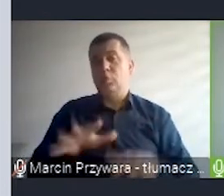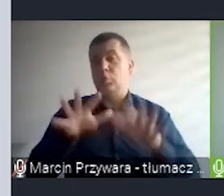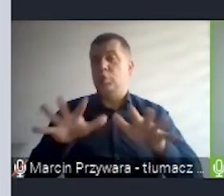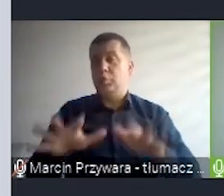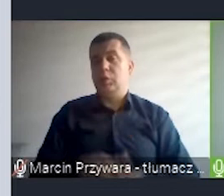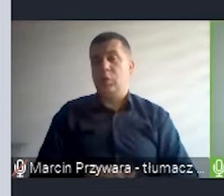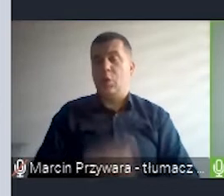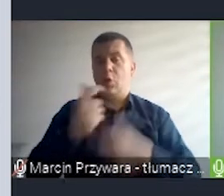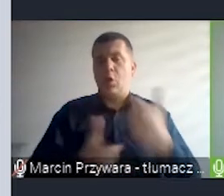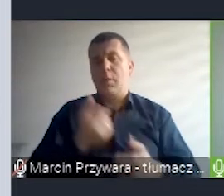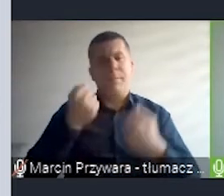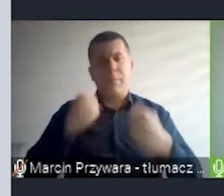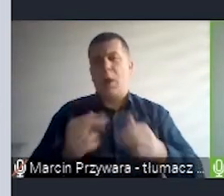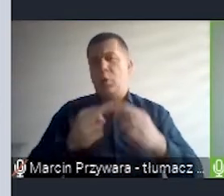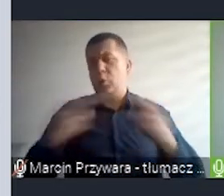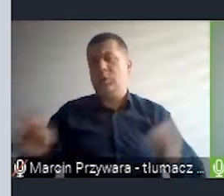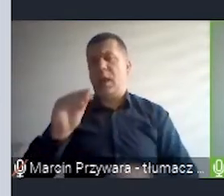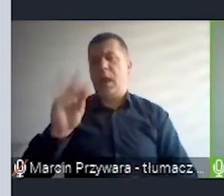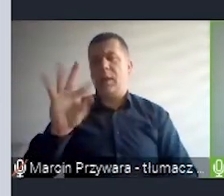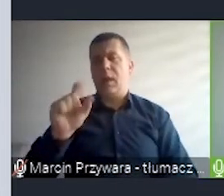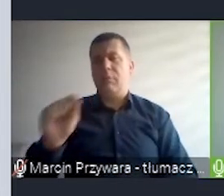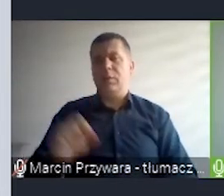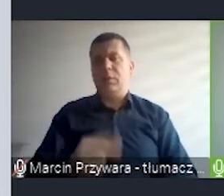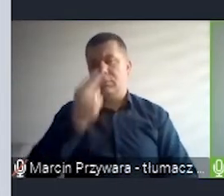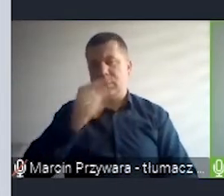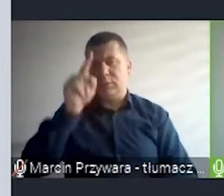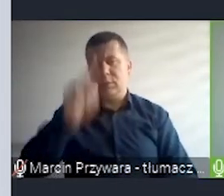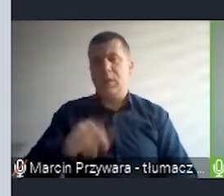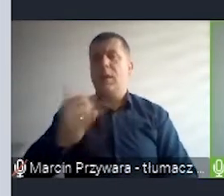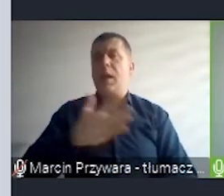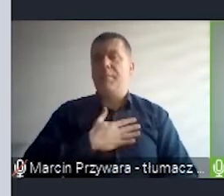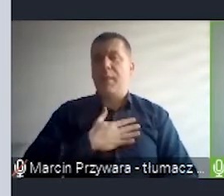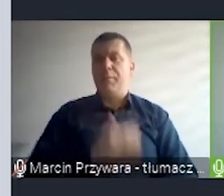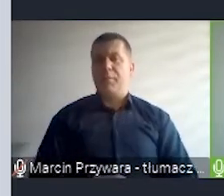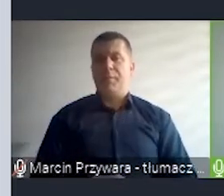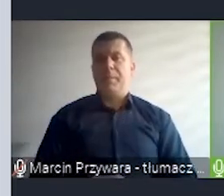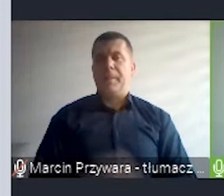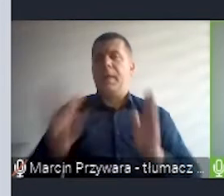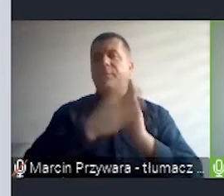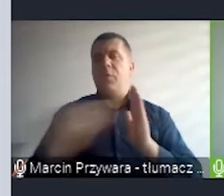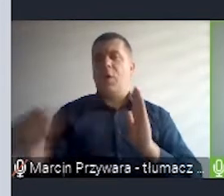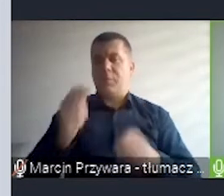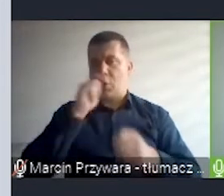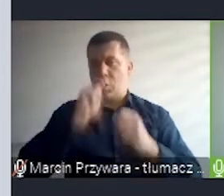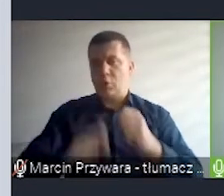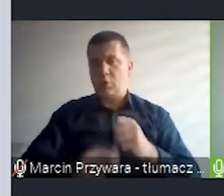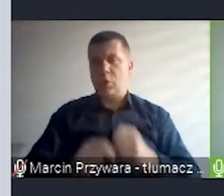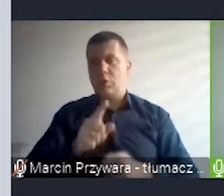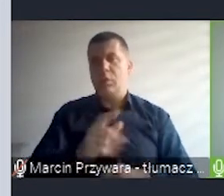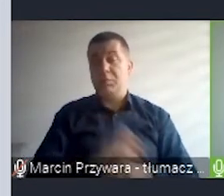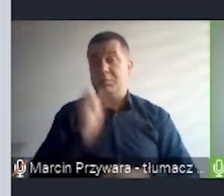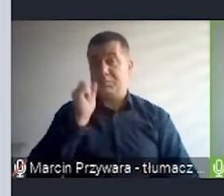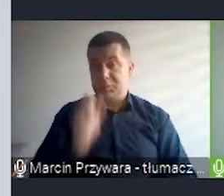i robią to na bardzo różnych etapach. Spójrzcie proszę, jakie mamy formy kontroli. To już jest